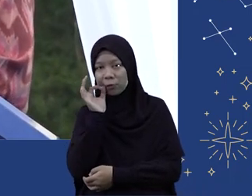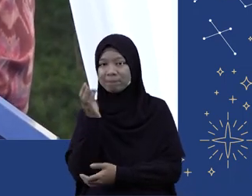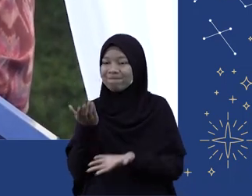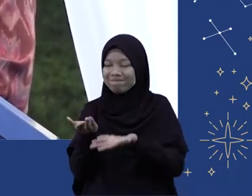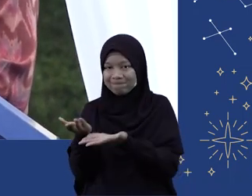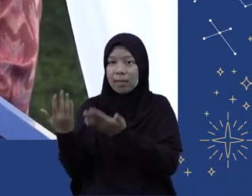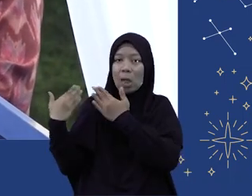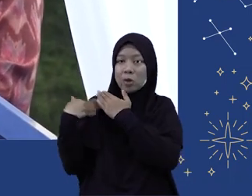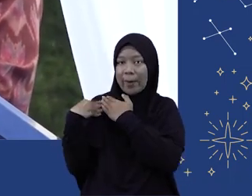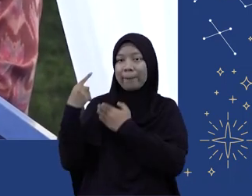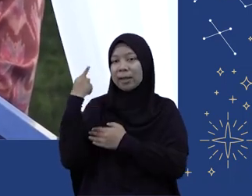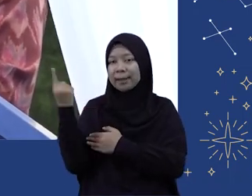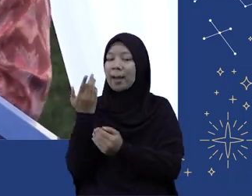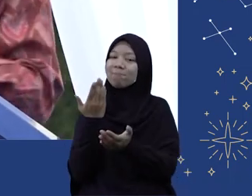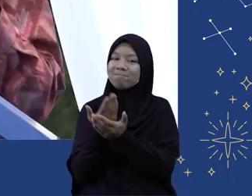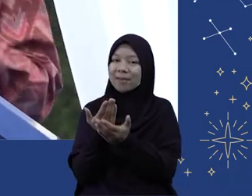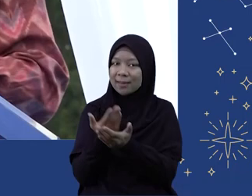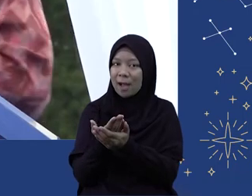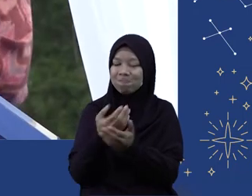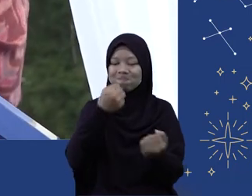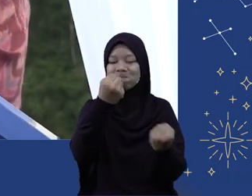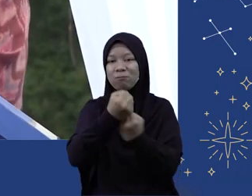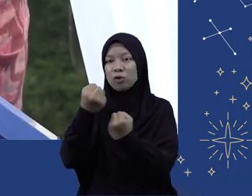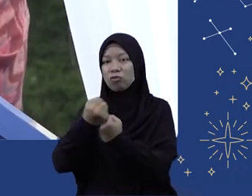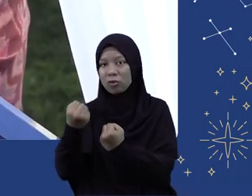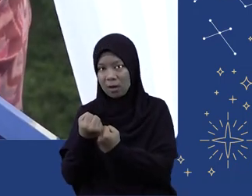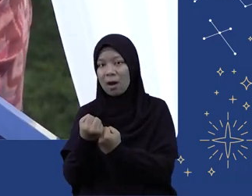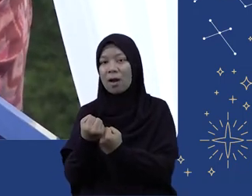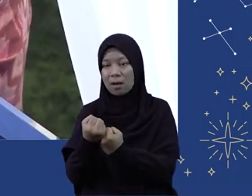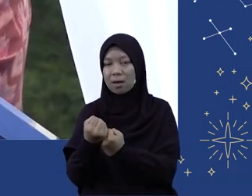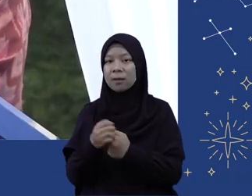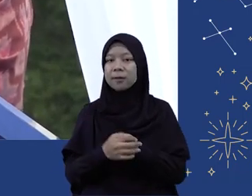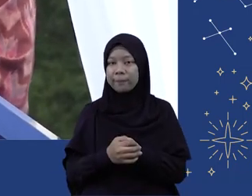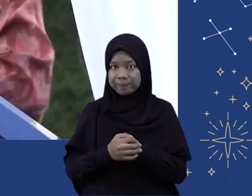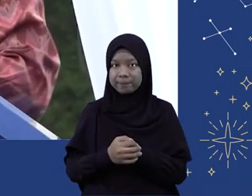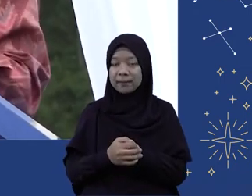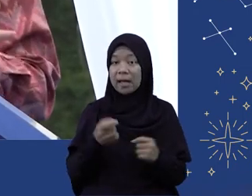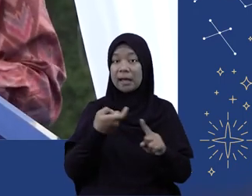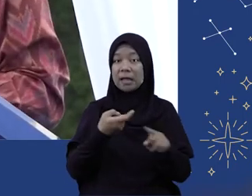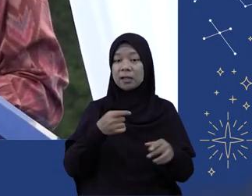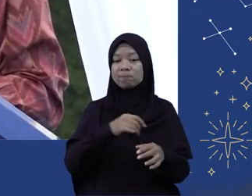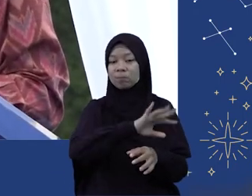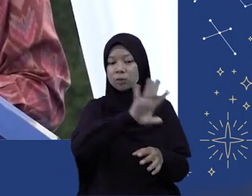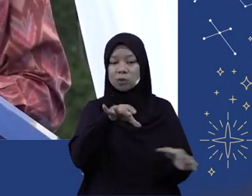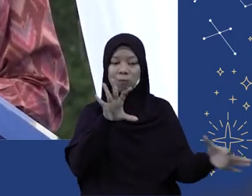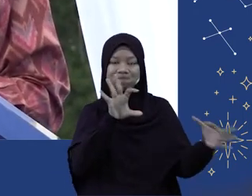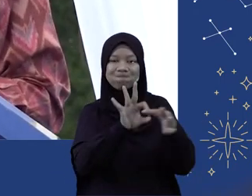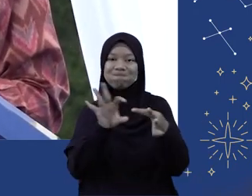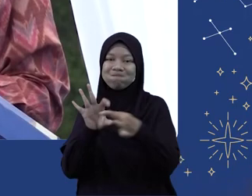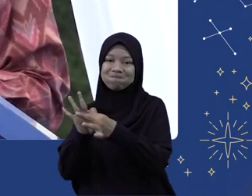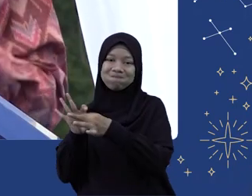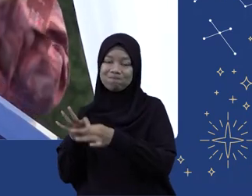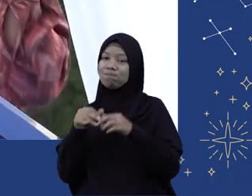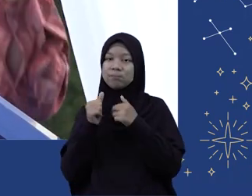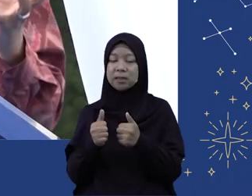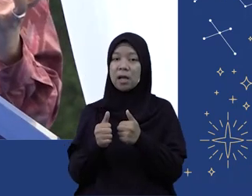supaya mohon disepot saya ini dari berbagai aspek yang memungkinkan